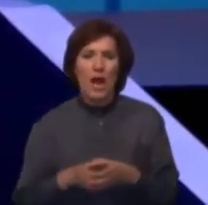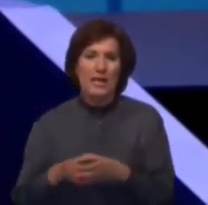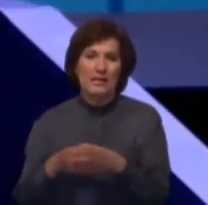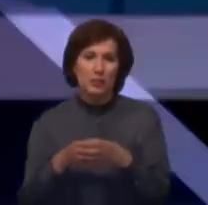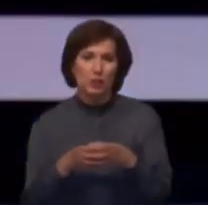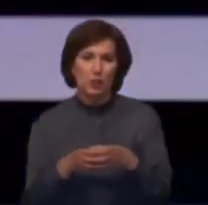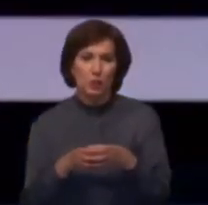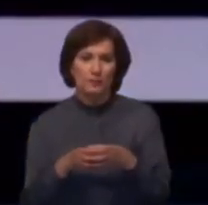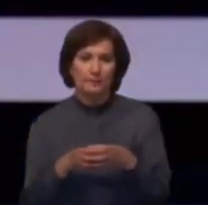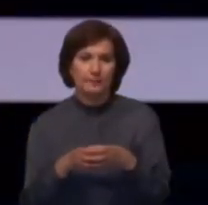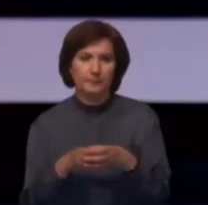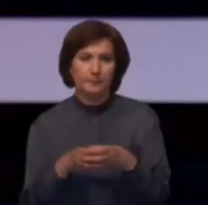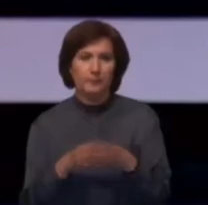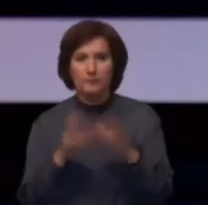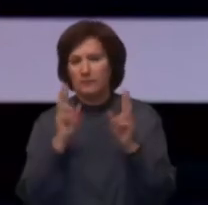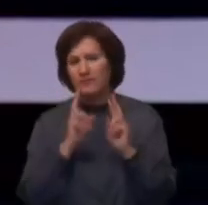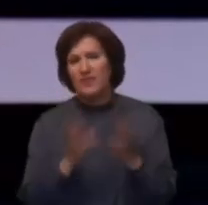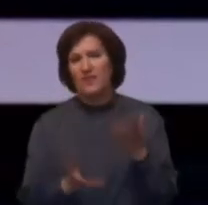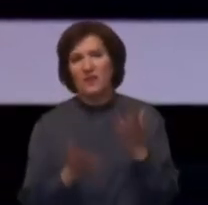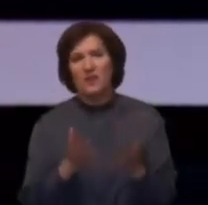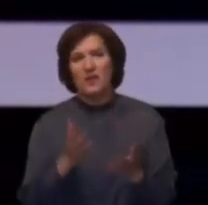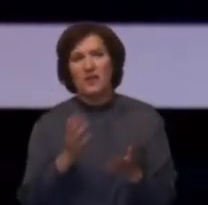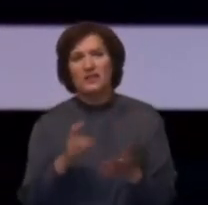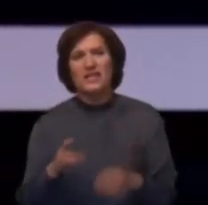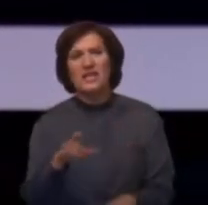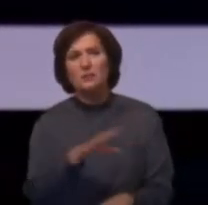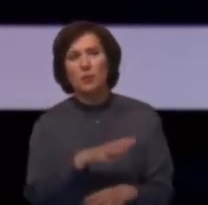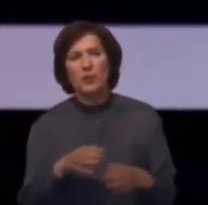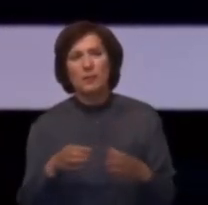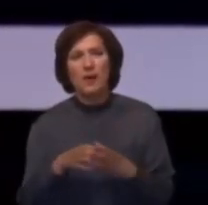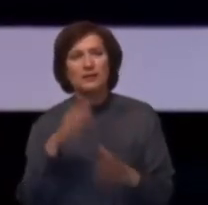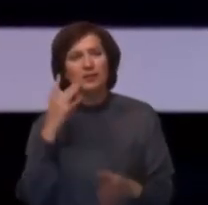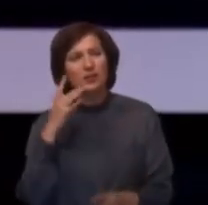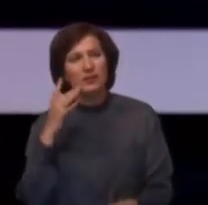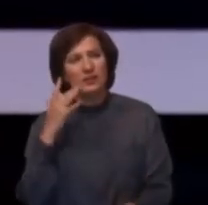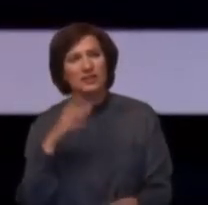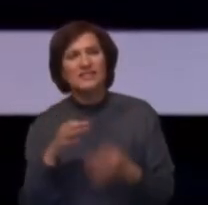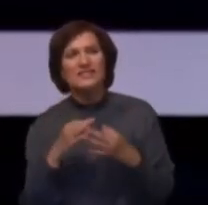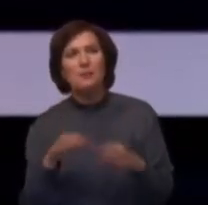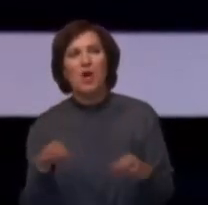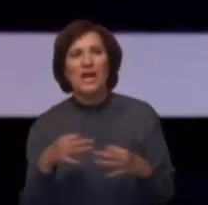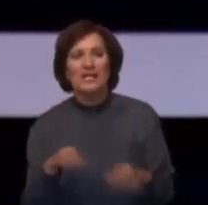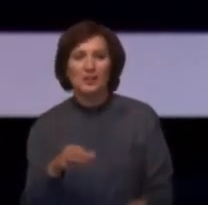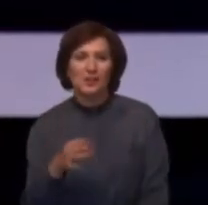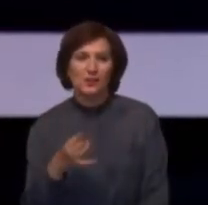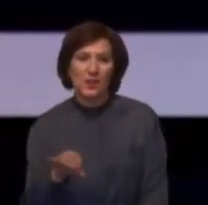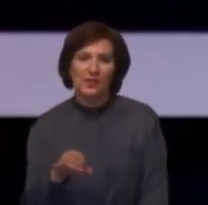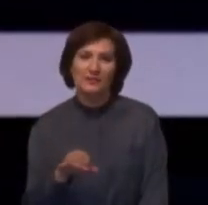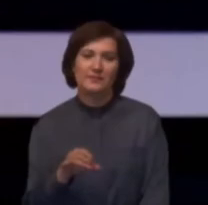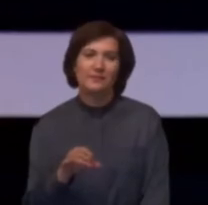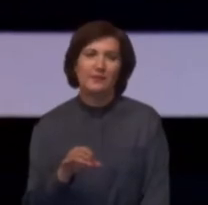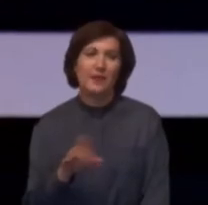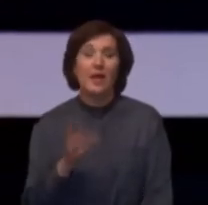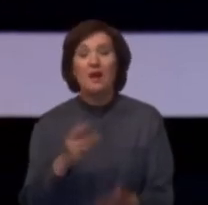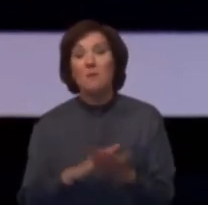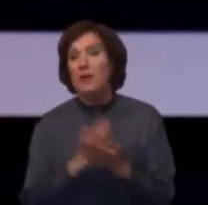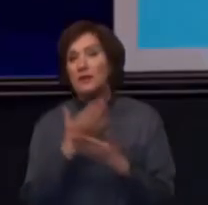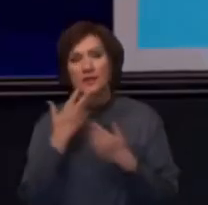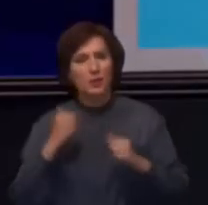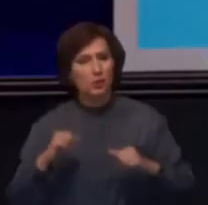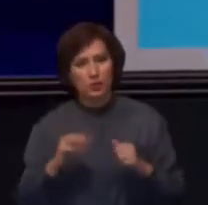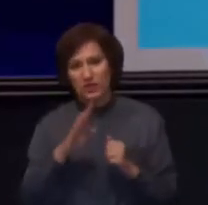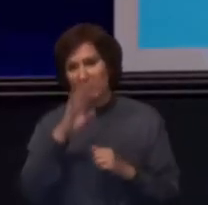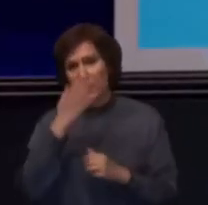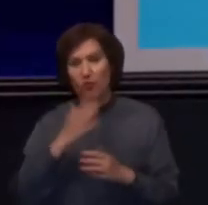Гранатуров? Не знаю. Можливо, з Республіканської партії США, або з Демократичної. В політиці немає друзів і